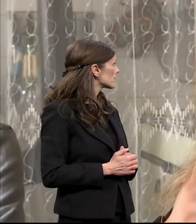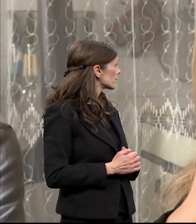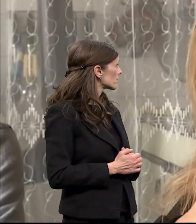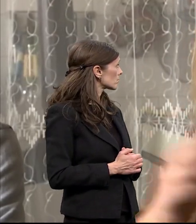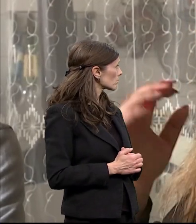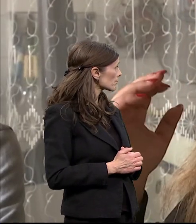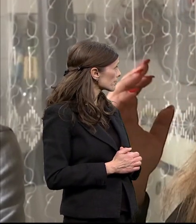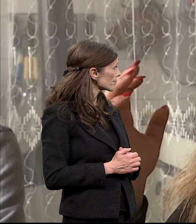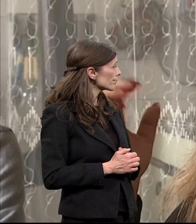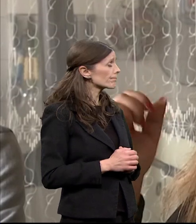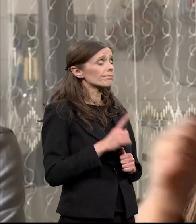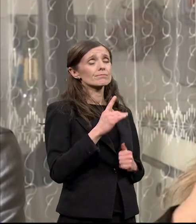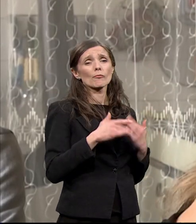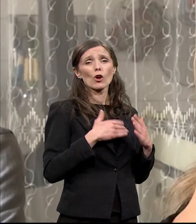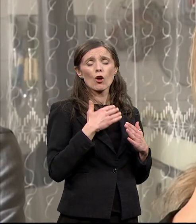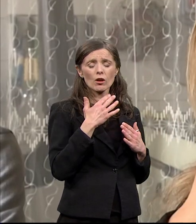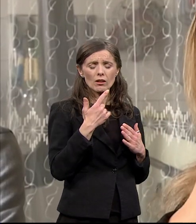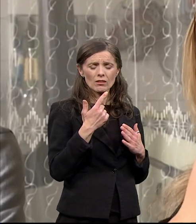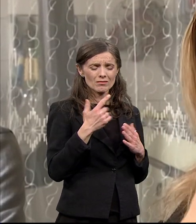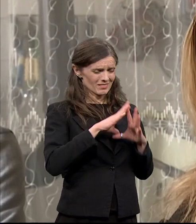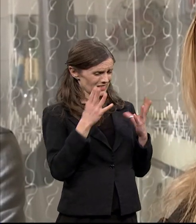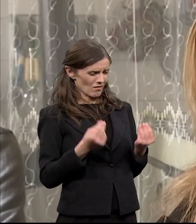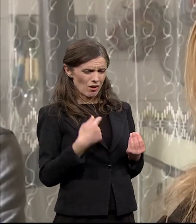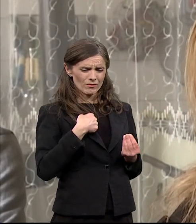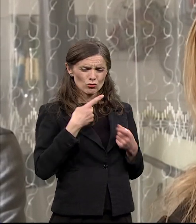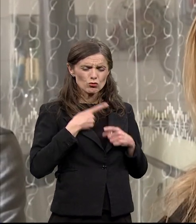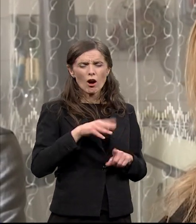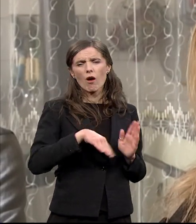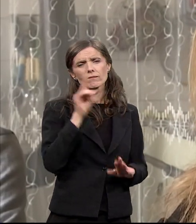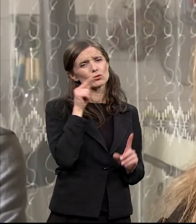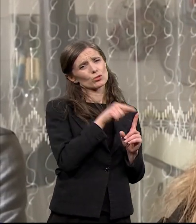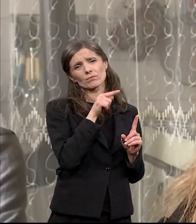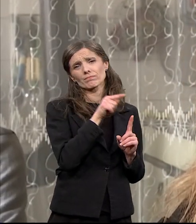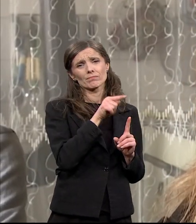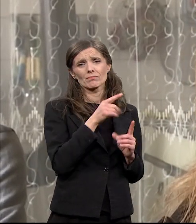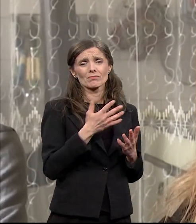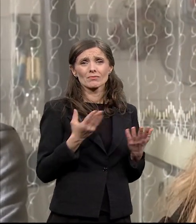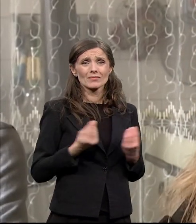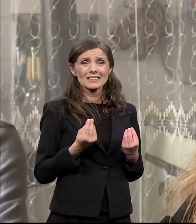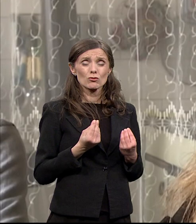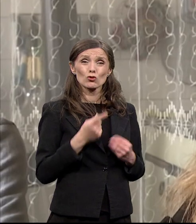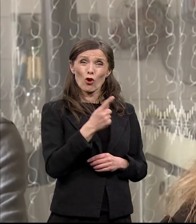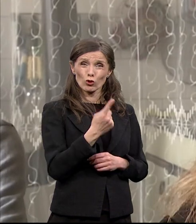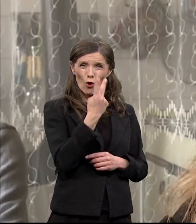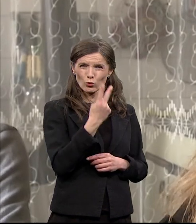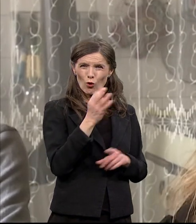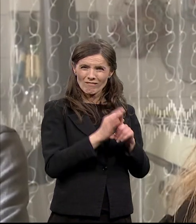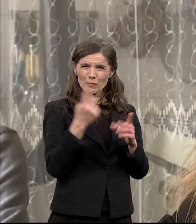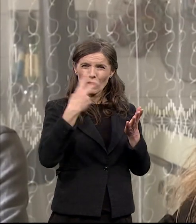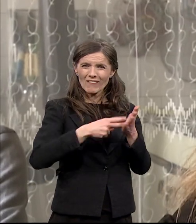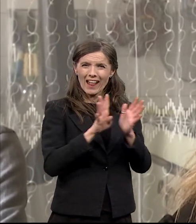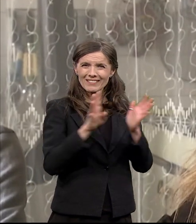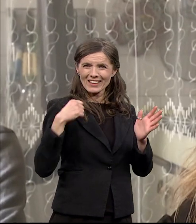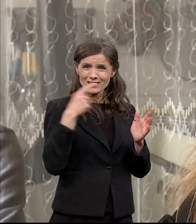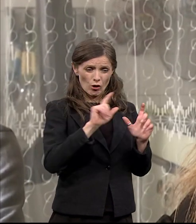I onda meni je, u svemu ovom mi je žao najviše njega. Jer je 2. februara 2019.